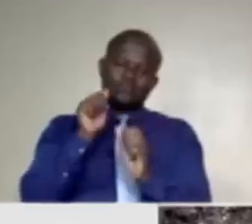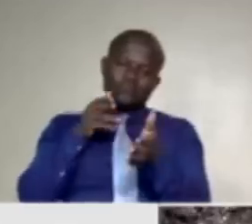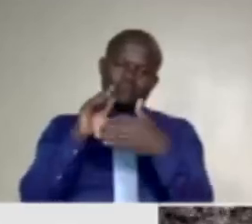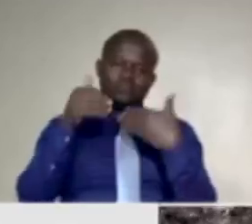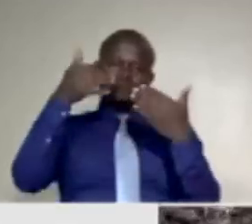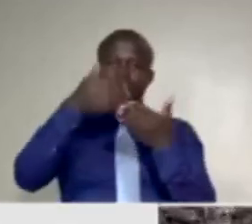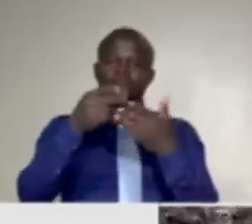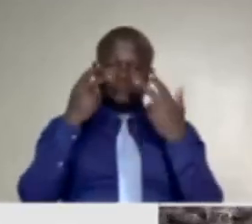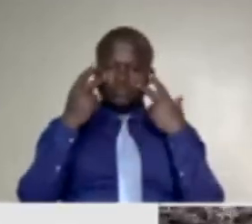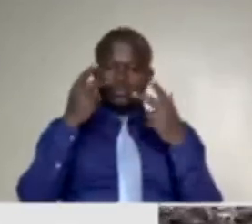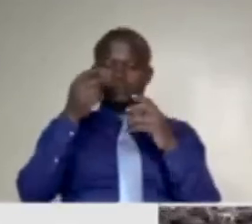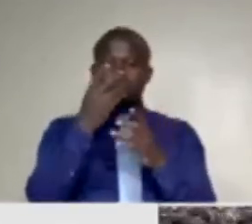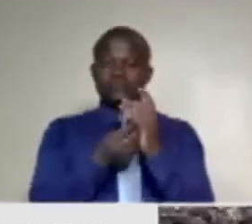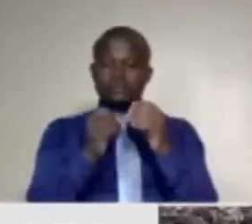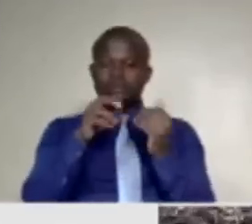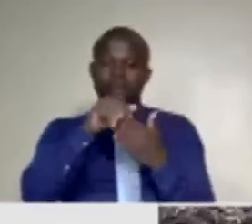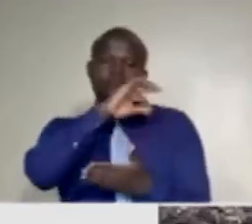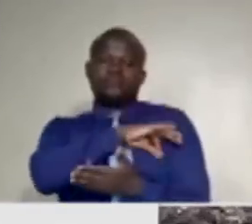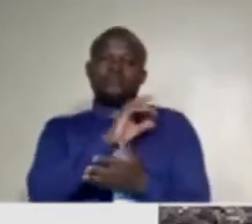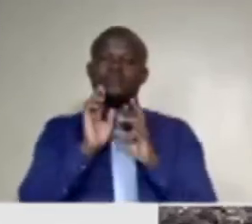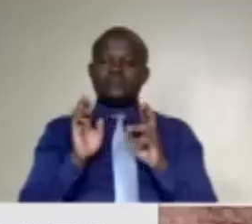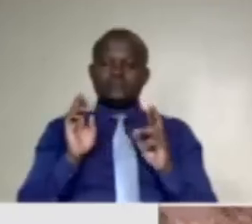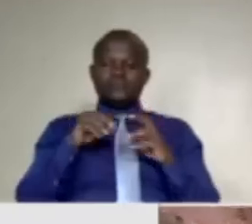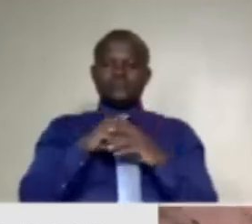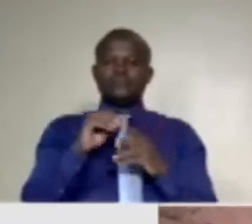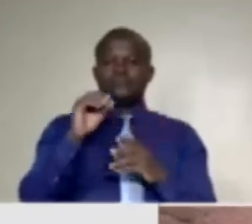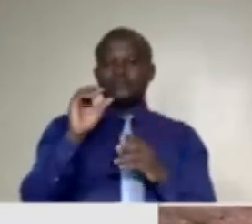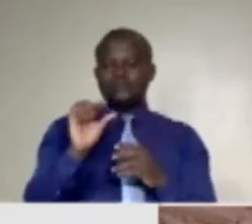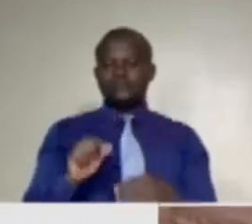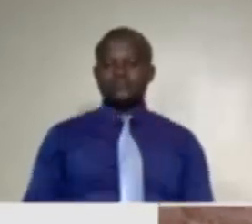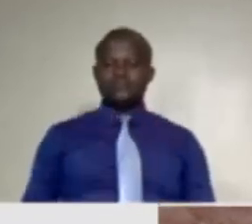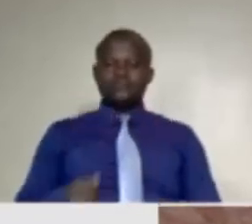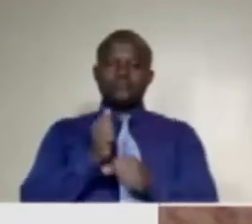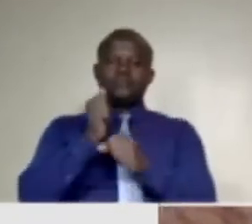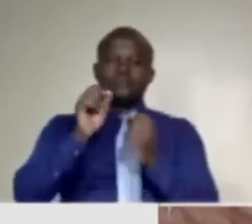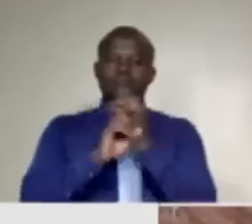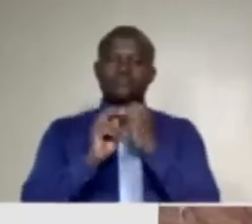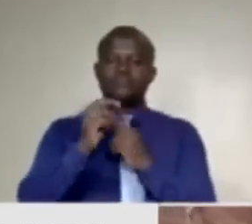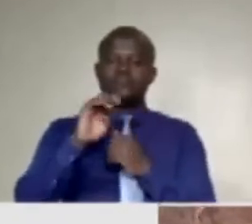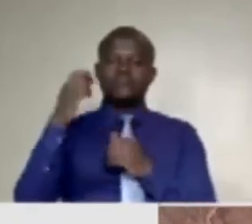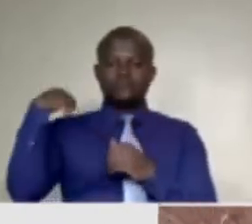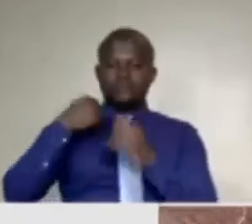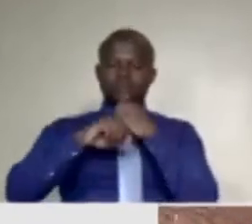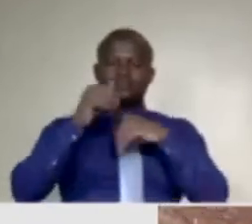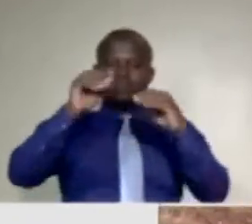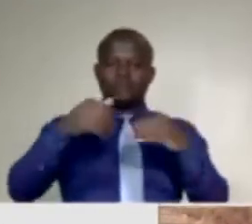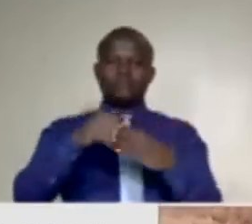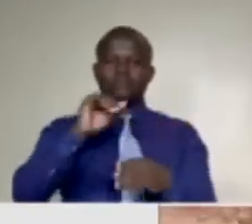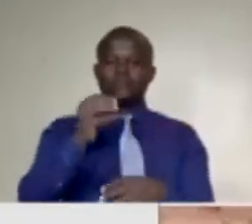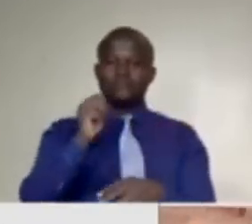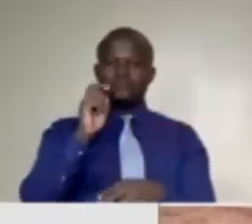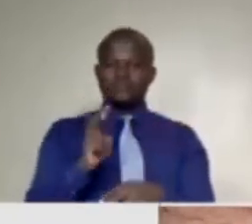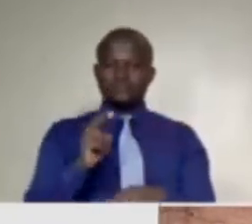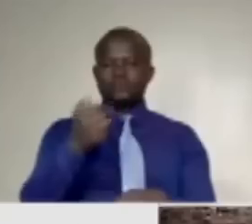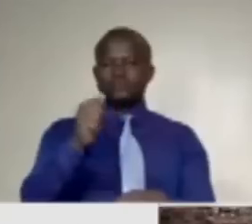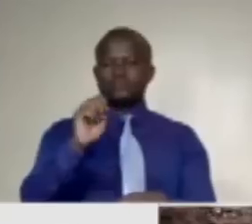tukajya bareba ati naka yahombye cyangwa yumva, twizeye inyungu mbega muri make. Umukozi mu karere ka Nyaruguru ushinzwe ibikorwa by'ubuhinzi Jean Marie Vianney